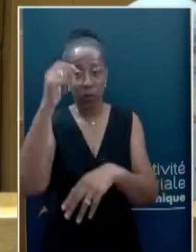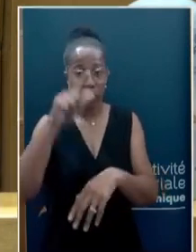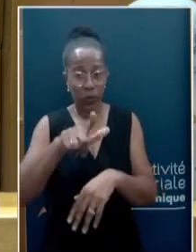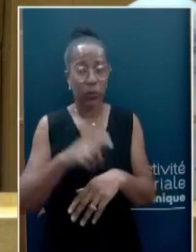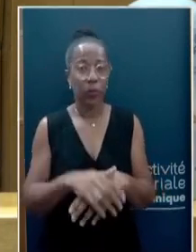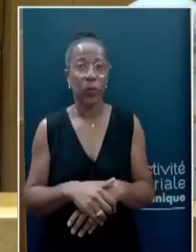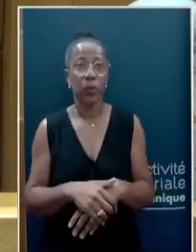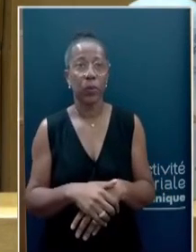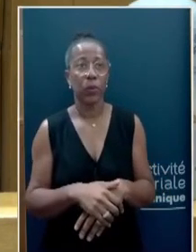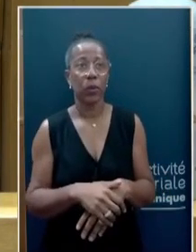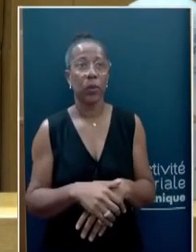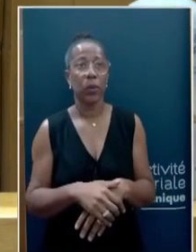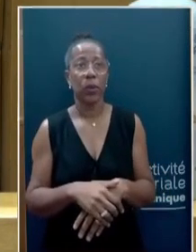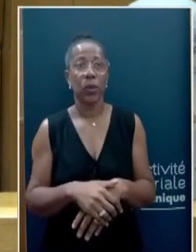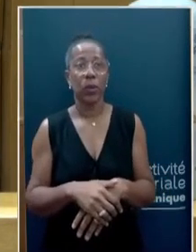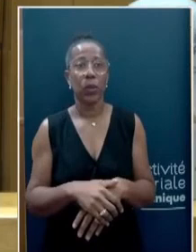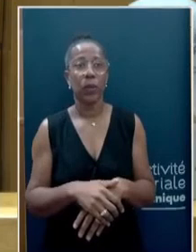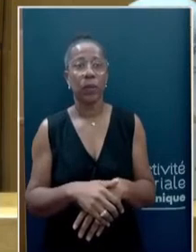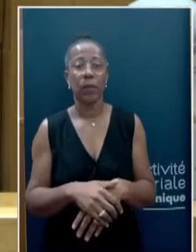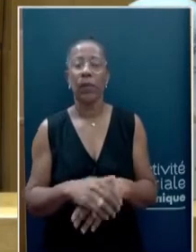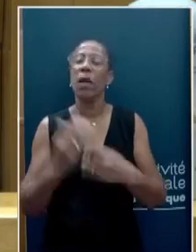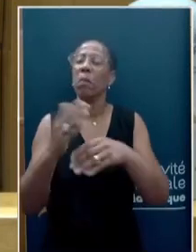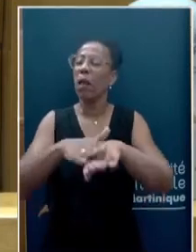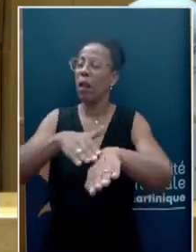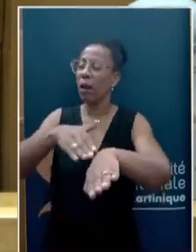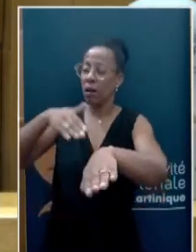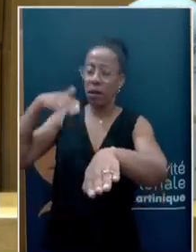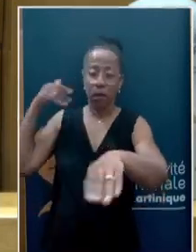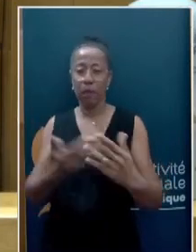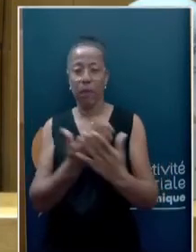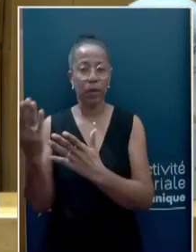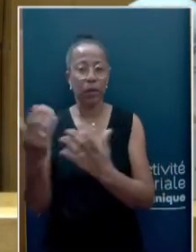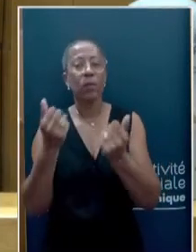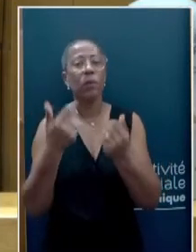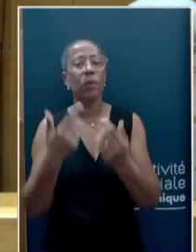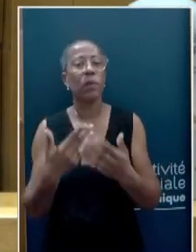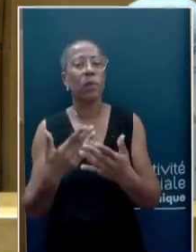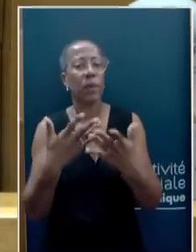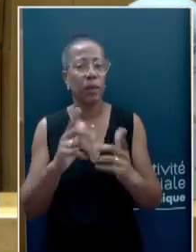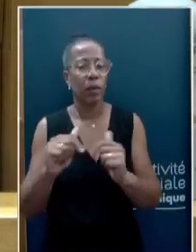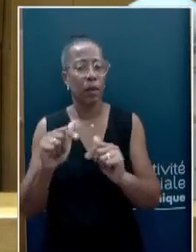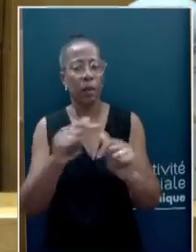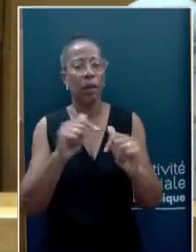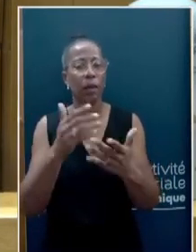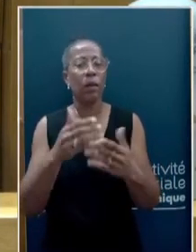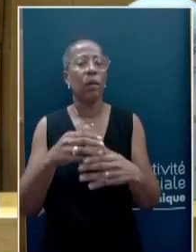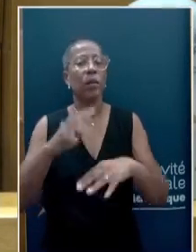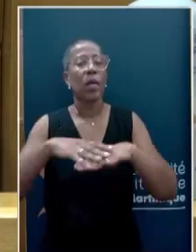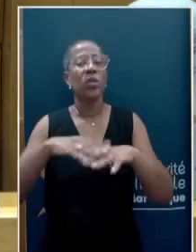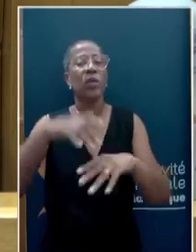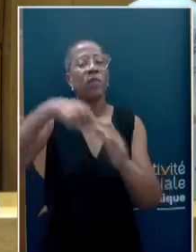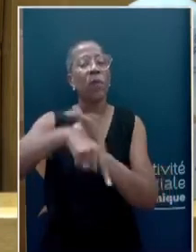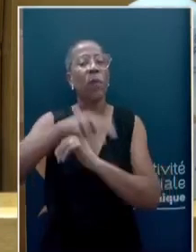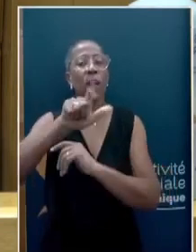quel point kilométrique remontent les files d'attente chaque matin, à cause du verrou que constituait Fontlaillé. Je ne sais pas ce que vous avez l'intention de